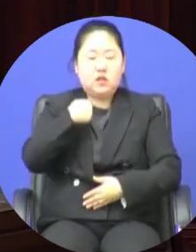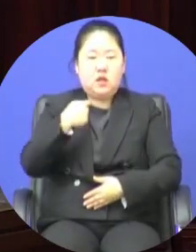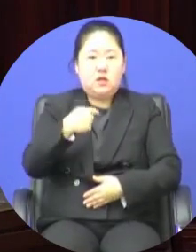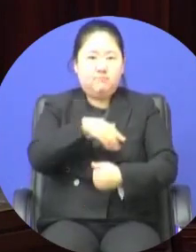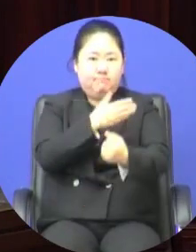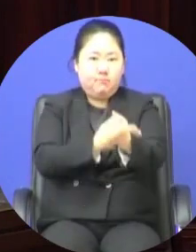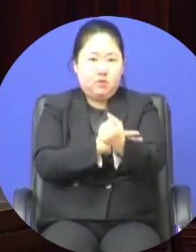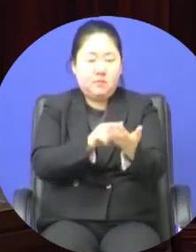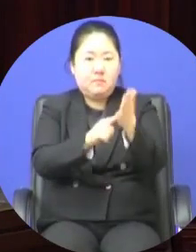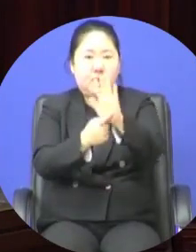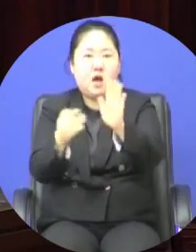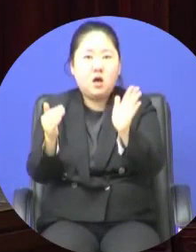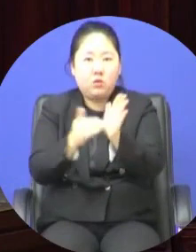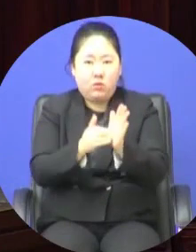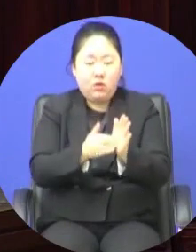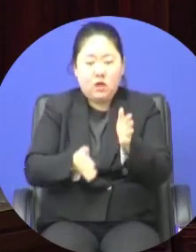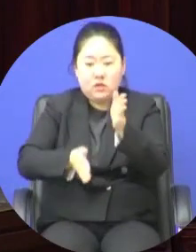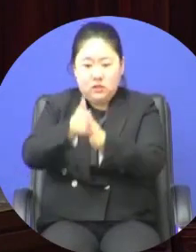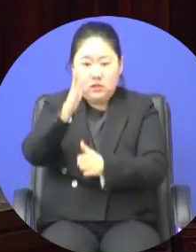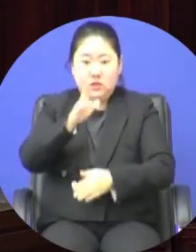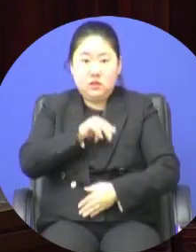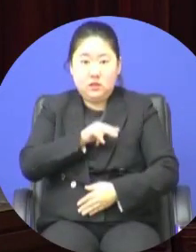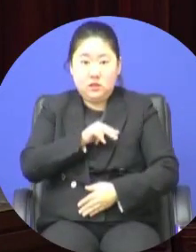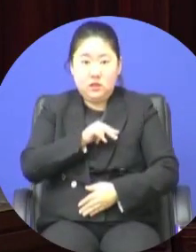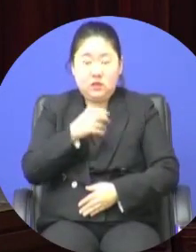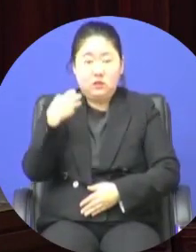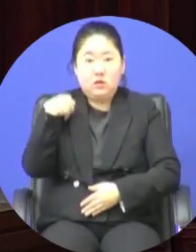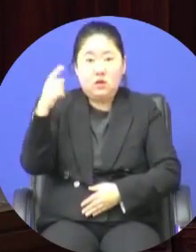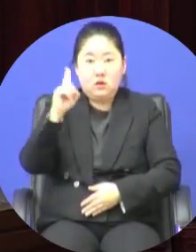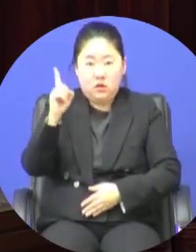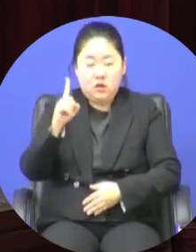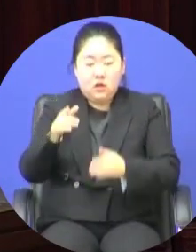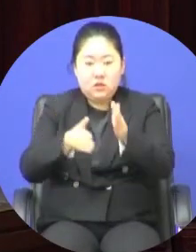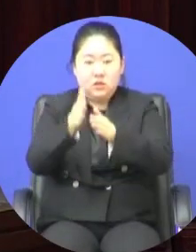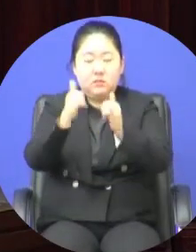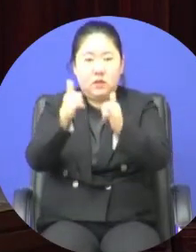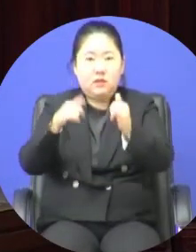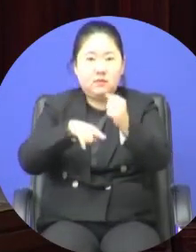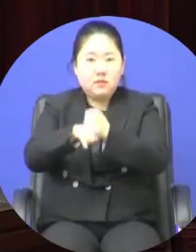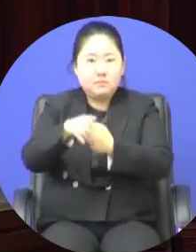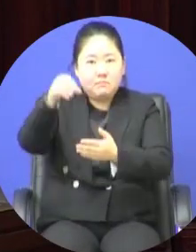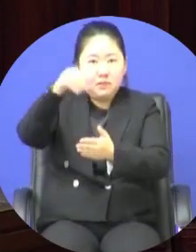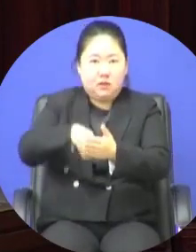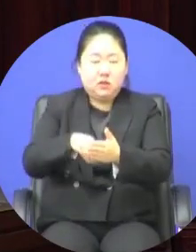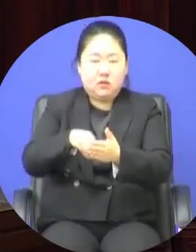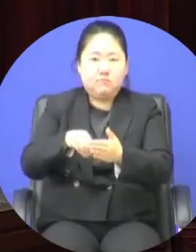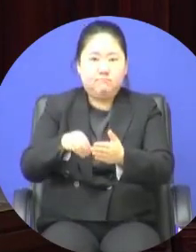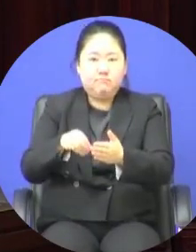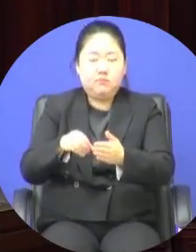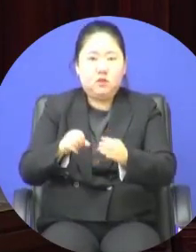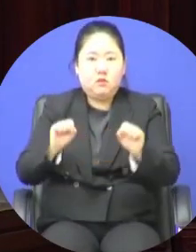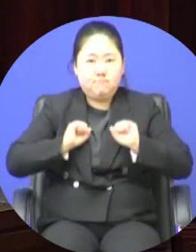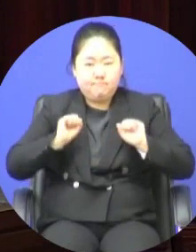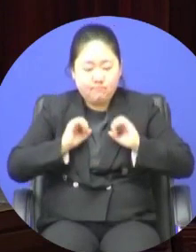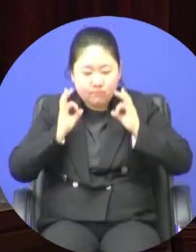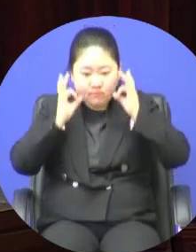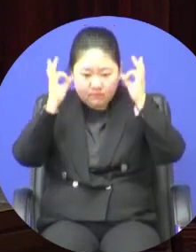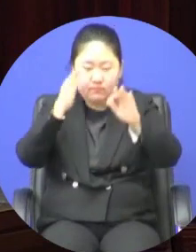발휘했고, 시의회는 시민의 뜻을 온전히 시정에 반영시키고자 부단히 노력해 주셨음에